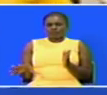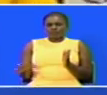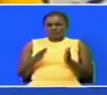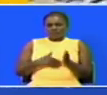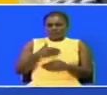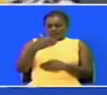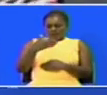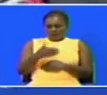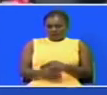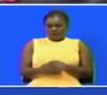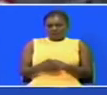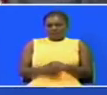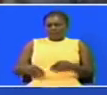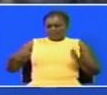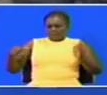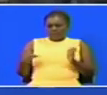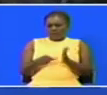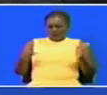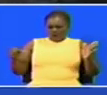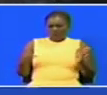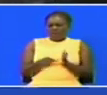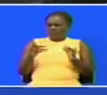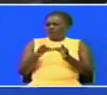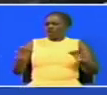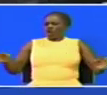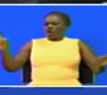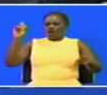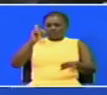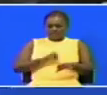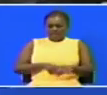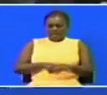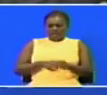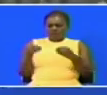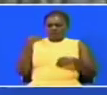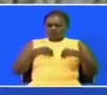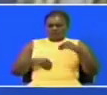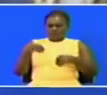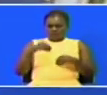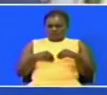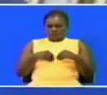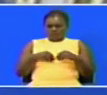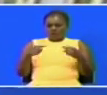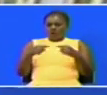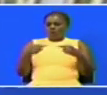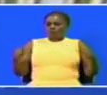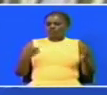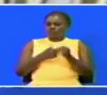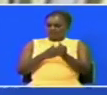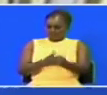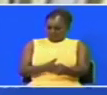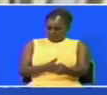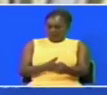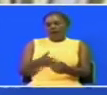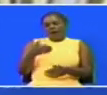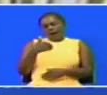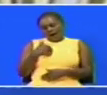Baada ya kuwa mwiba kwa serikali kwa muda sasa kuhusiana na kukithiri kwa ufisadi nchini, kiongozi wa Cord sasa ameibuka